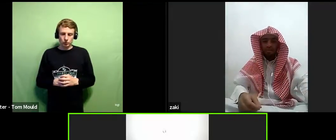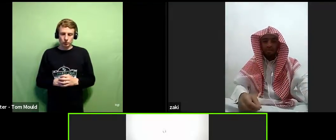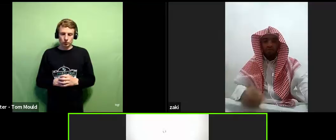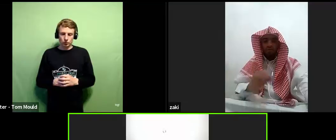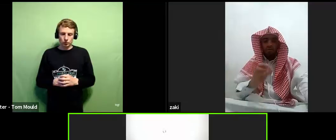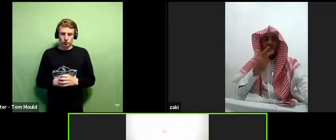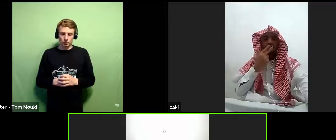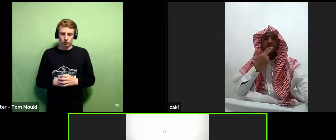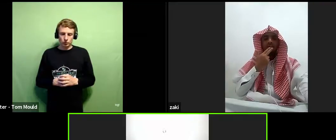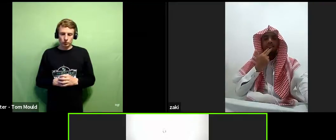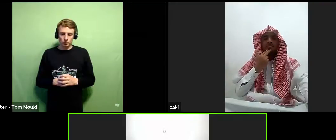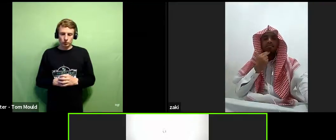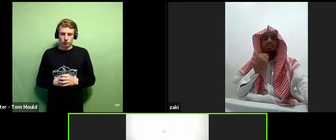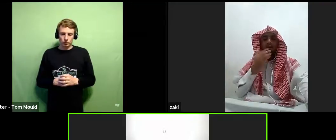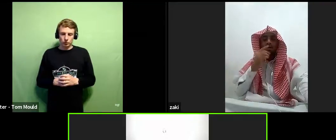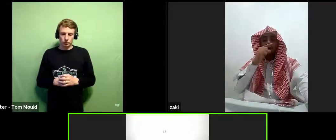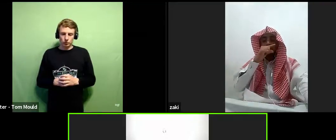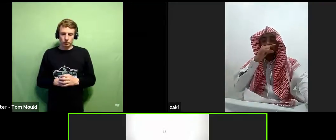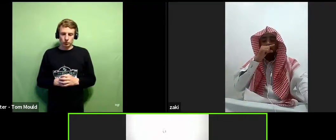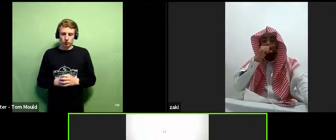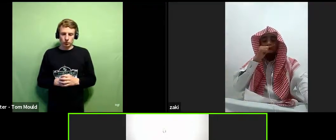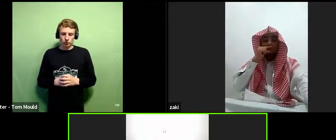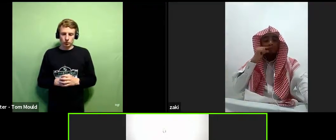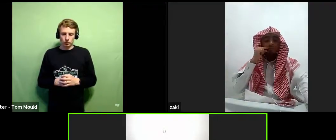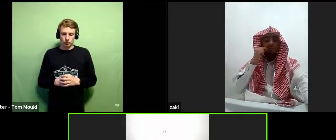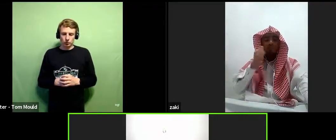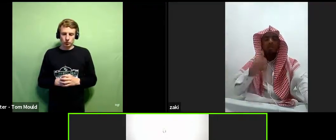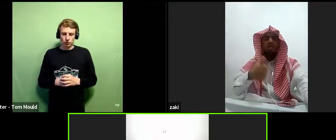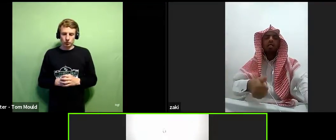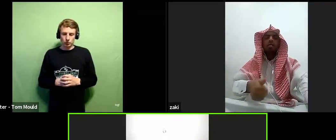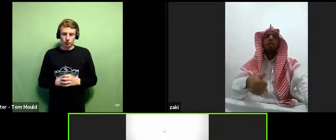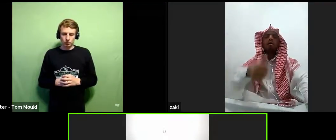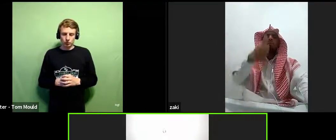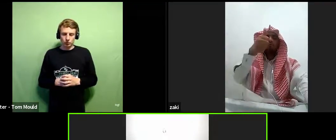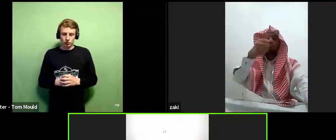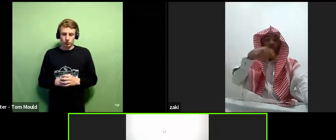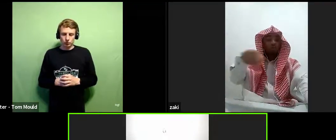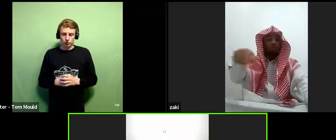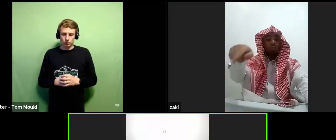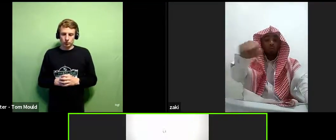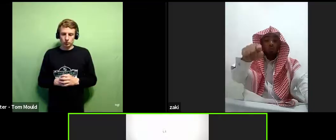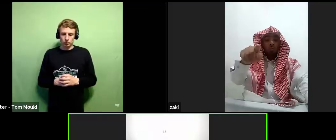وأن تصوموا خير لكم إن